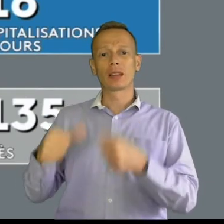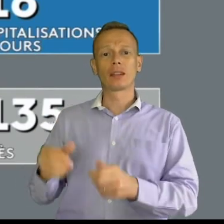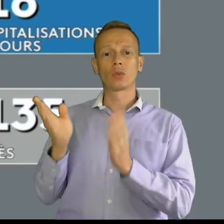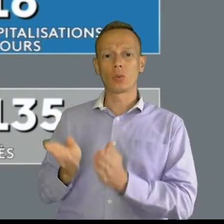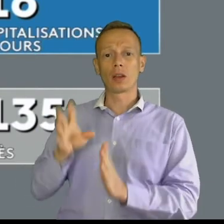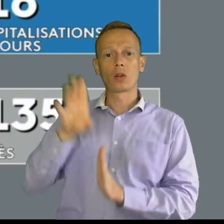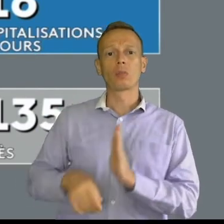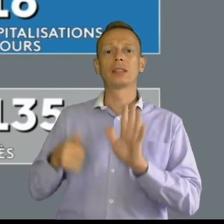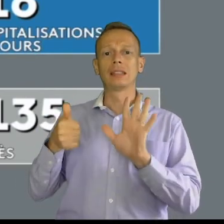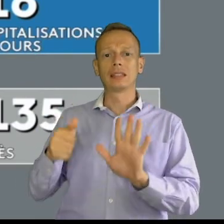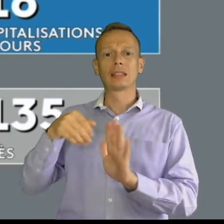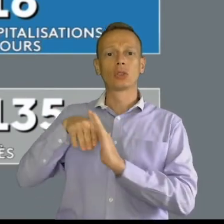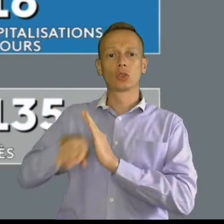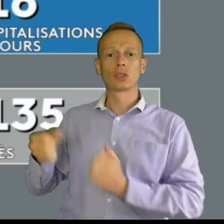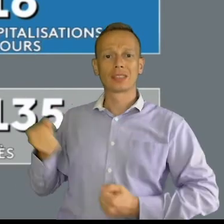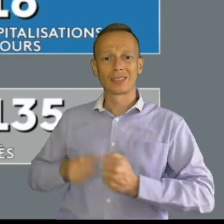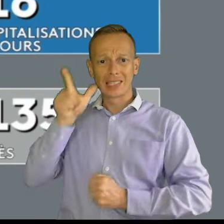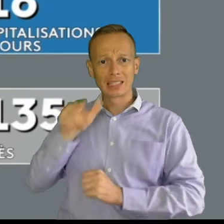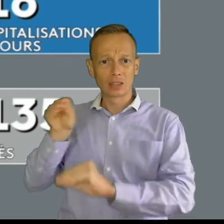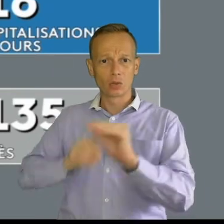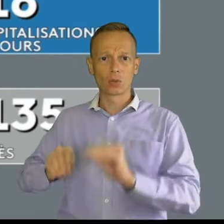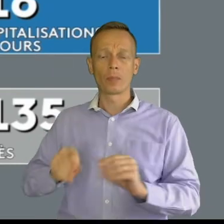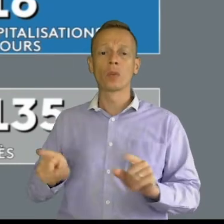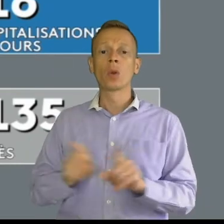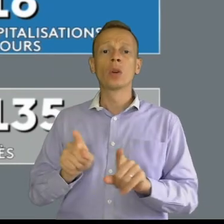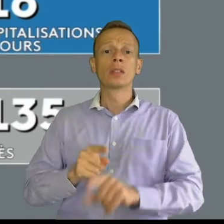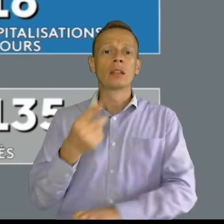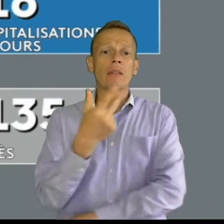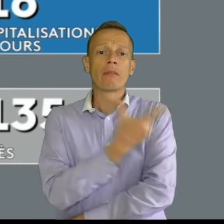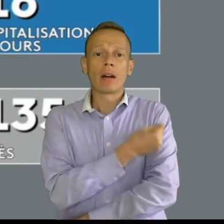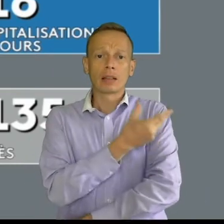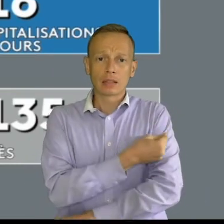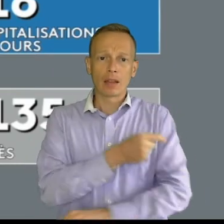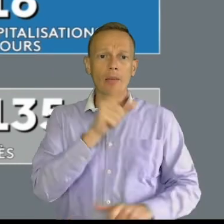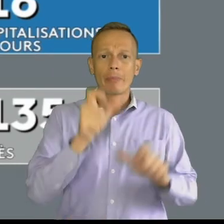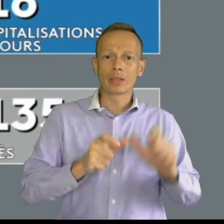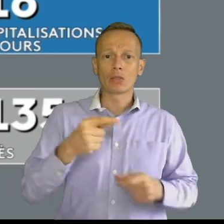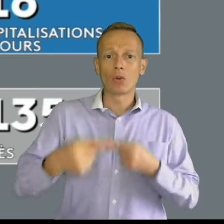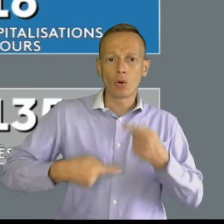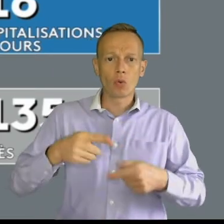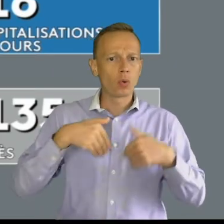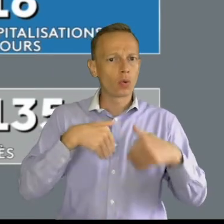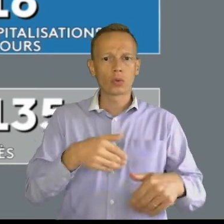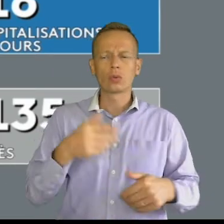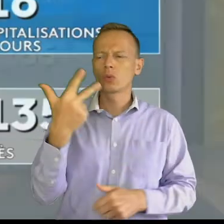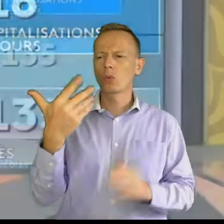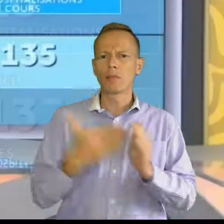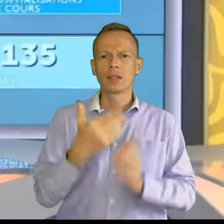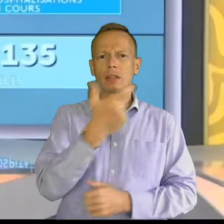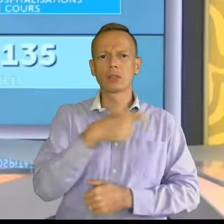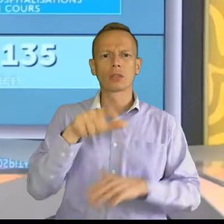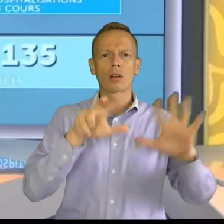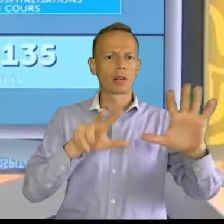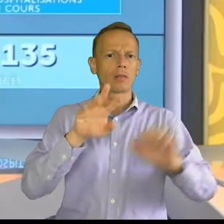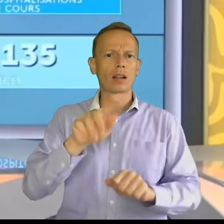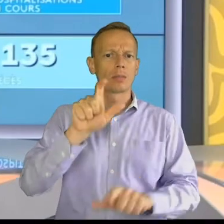Aujourd'hui, 16 hospitalisations, dont 6 en réanimation, tandis que la vaccination des personnes en cours